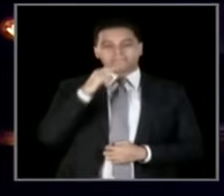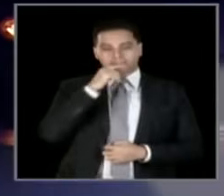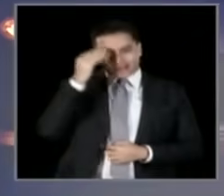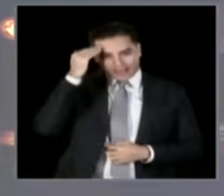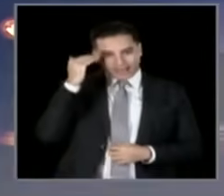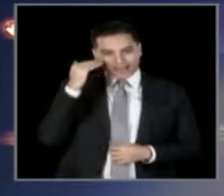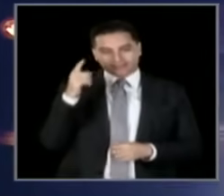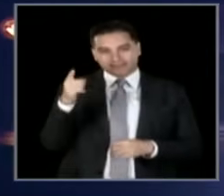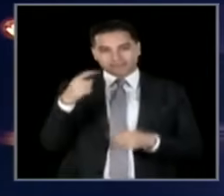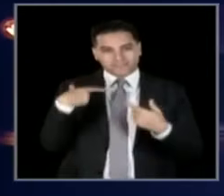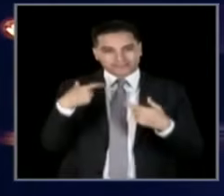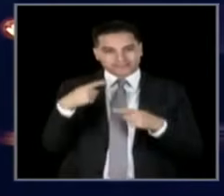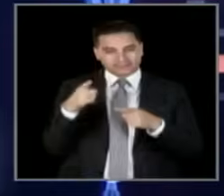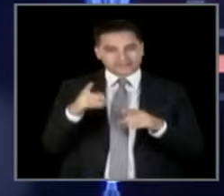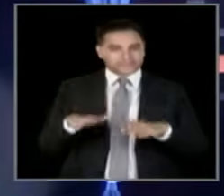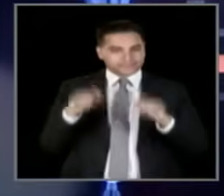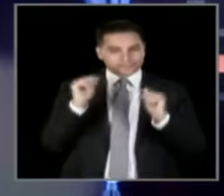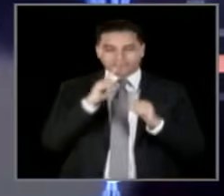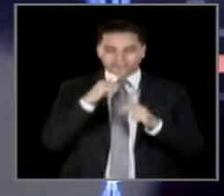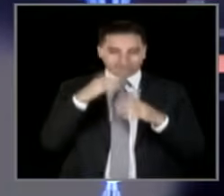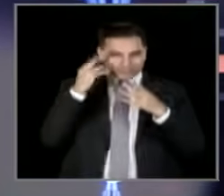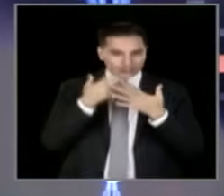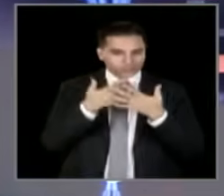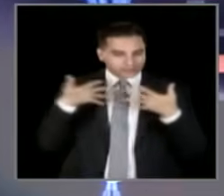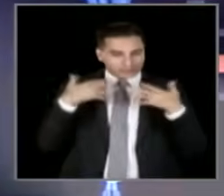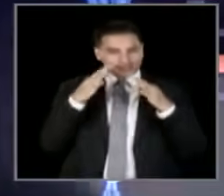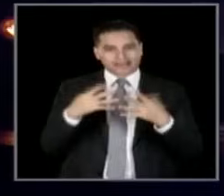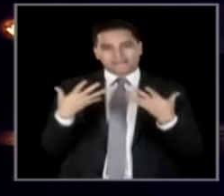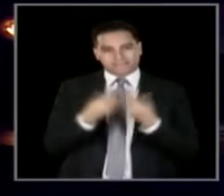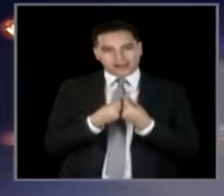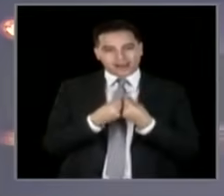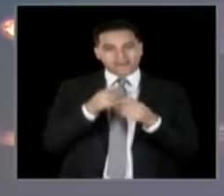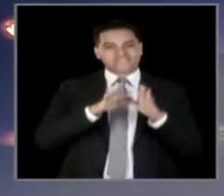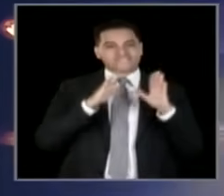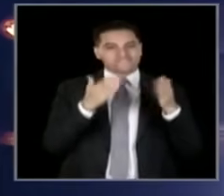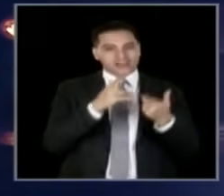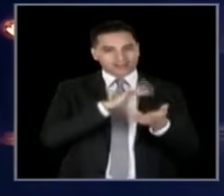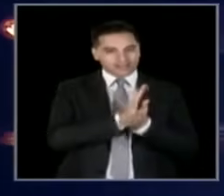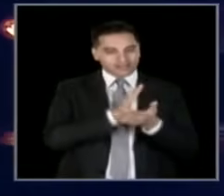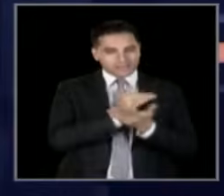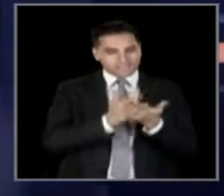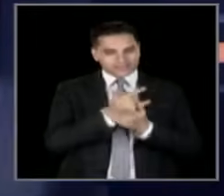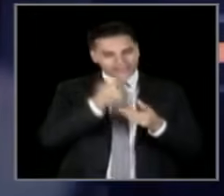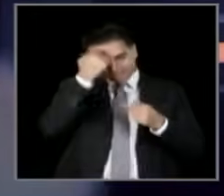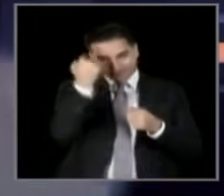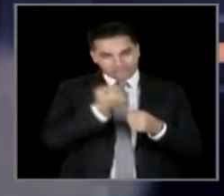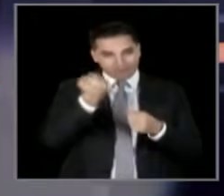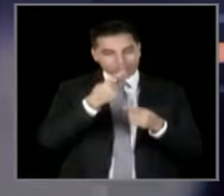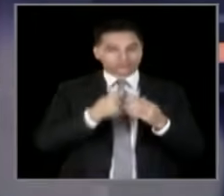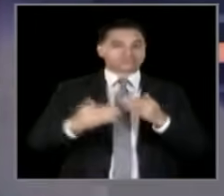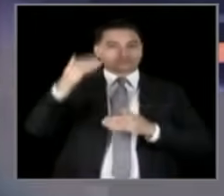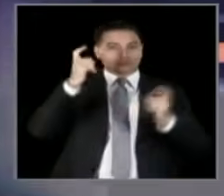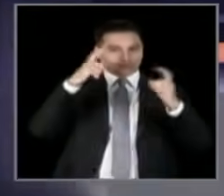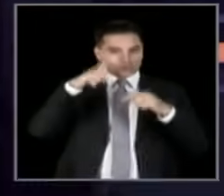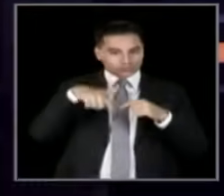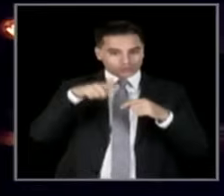لك، ودعتوا بطولة، ولكن احنا مبسوطين جدا ان انتوا كنتوا معانا. فريق الرفعي ألف مبروك، تأهلتوا الدور